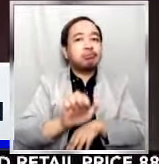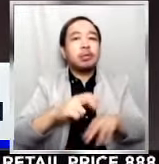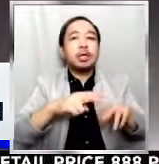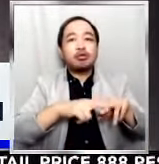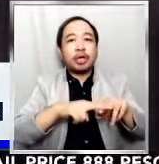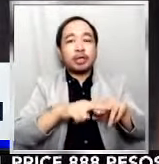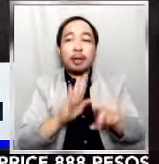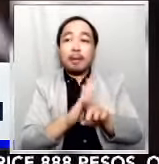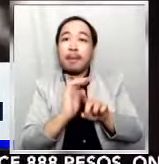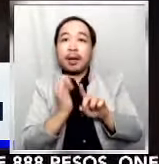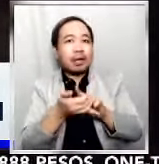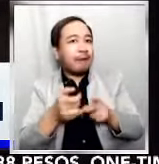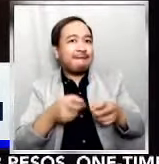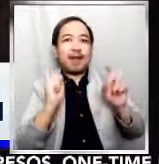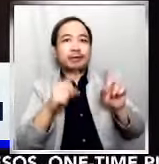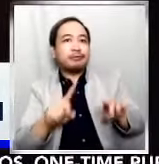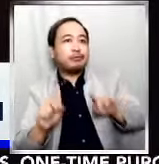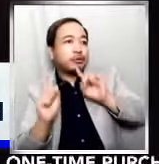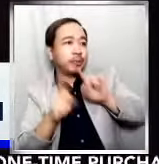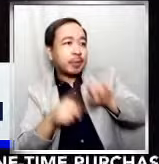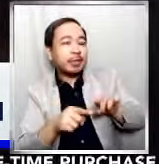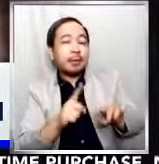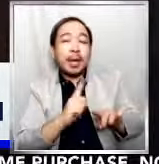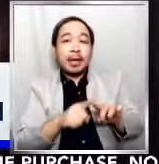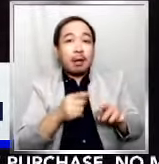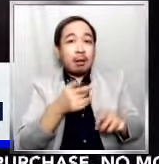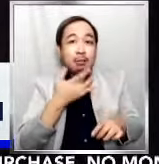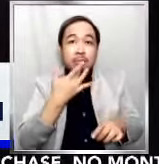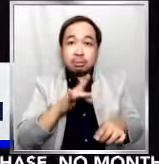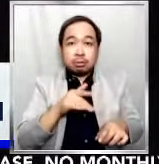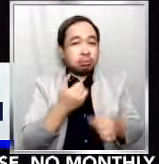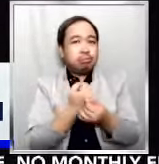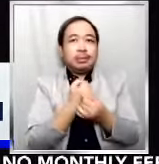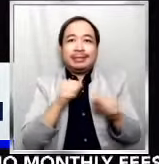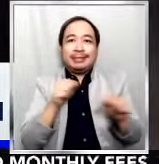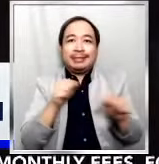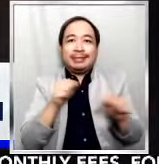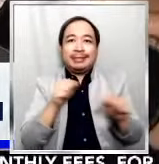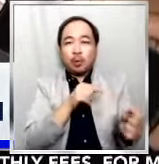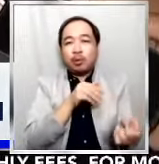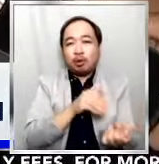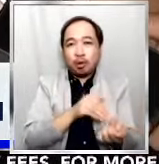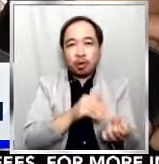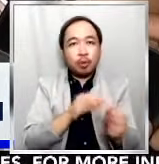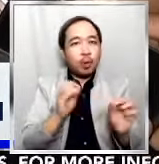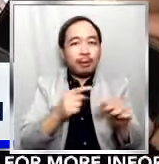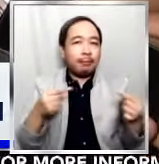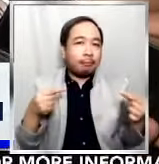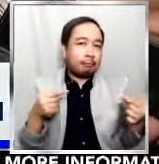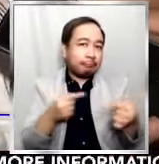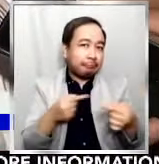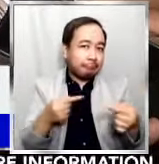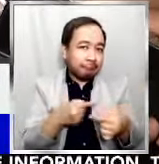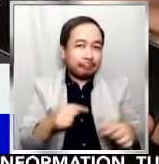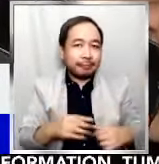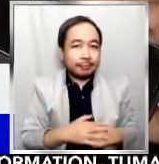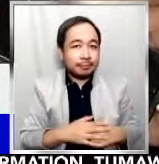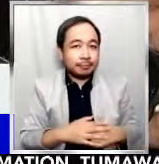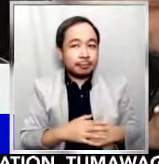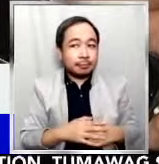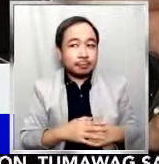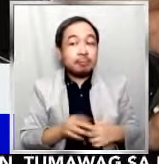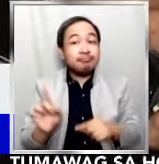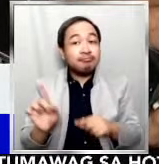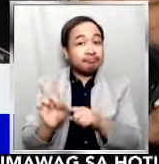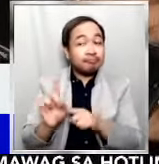kabutihang palad, ligtas si doktora at wala siyang tinamong sugat. Sabi niya okay naman siya. Yung sasakyan daw, hindi niya daw